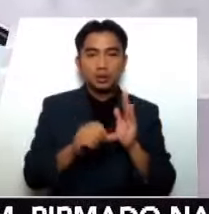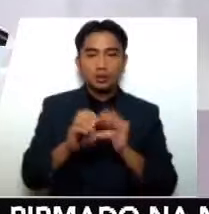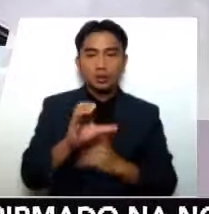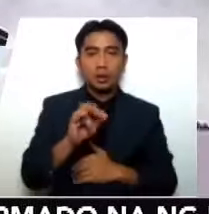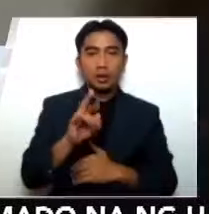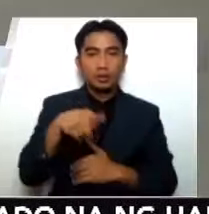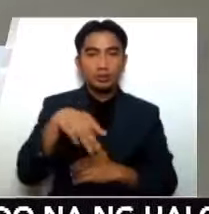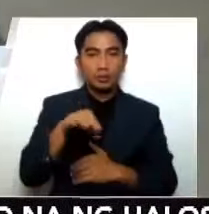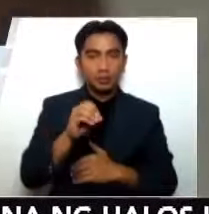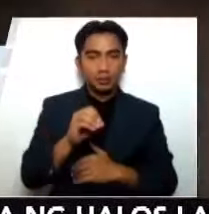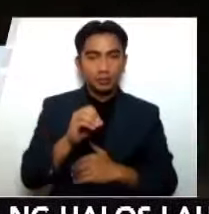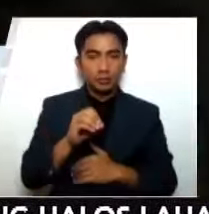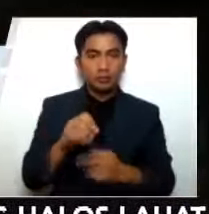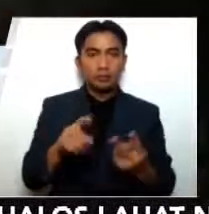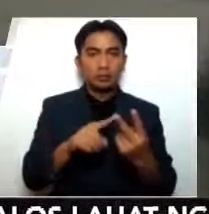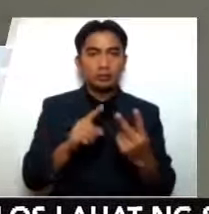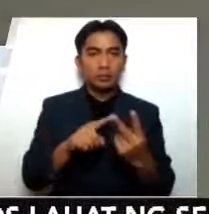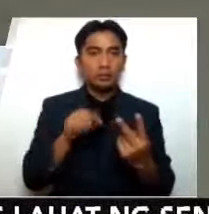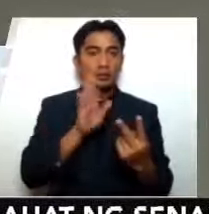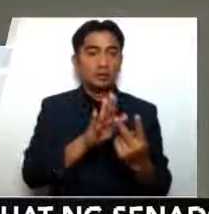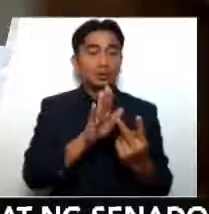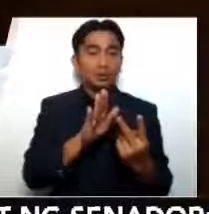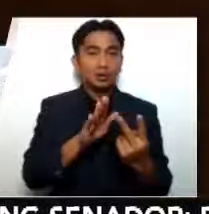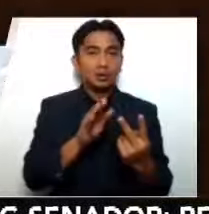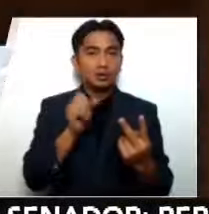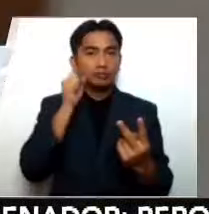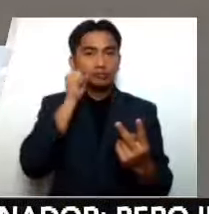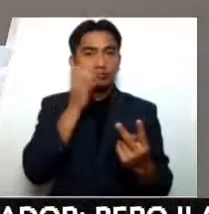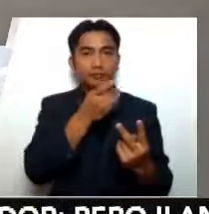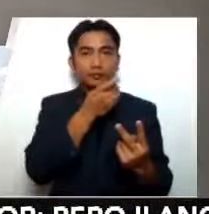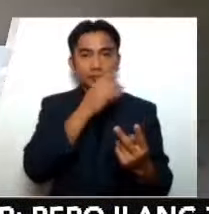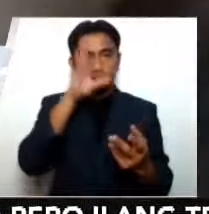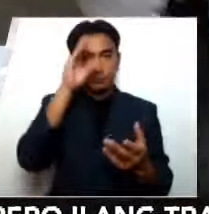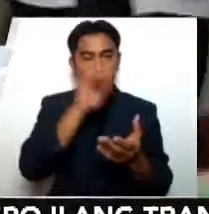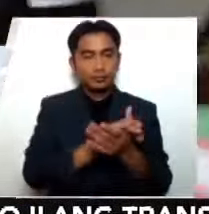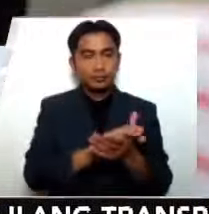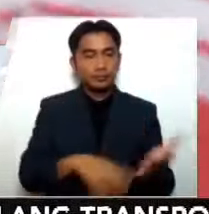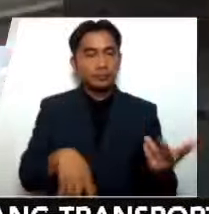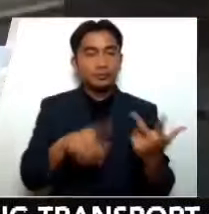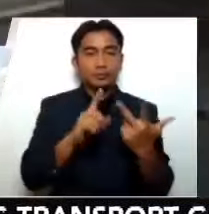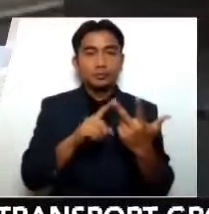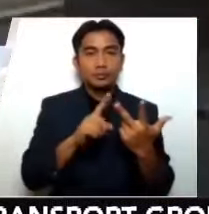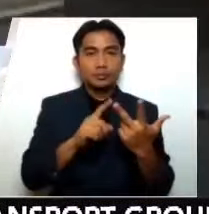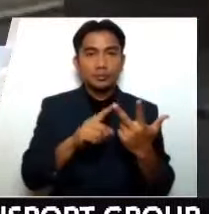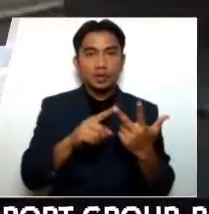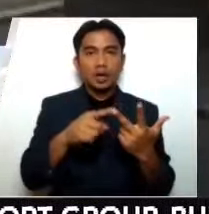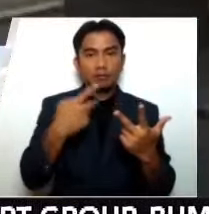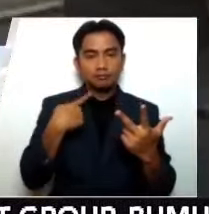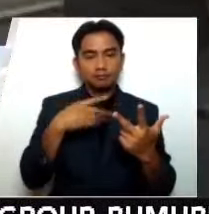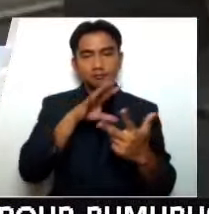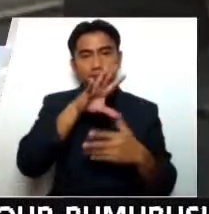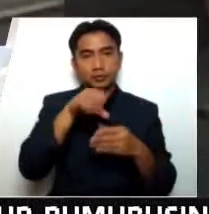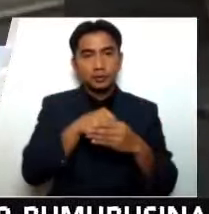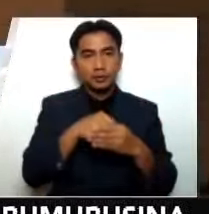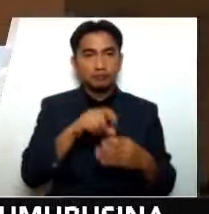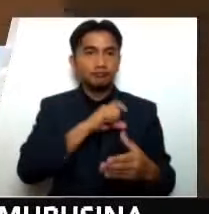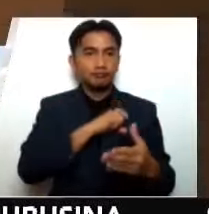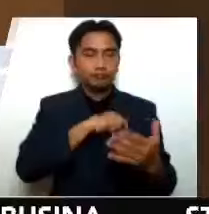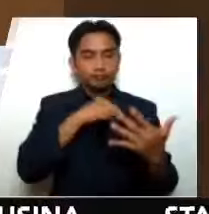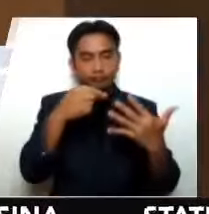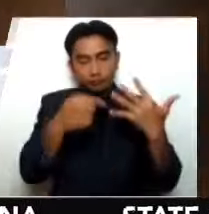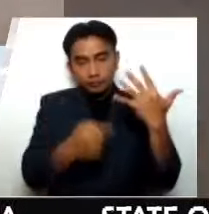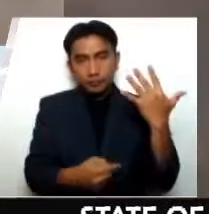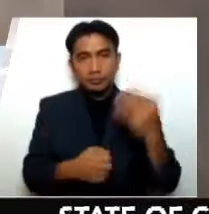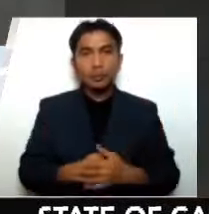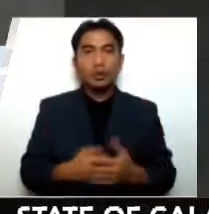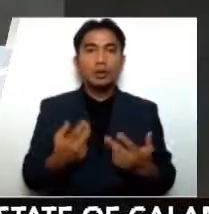President Sara Duterte, dating Customs Chief ni Canor Feldon at 7 iba pa. Kaugnay ito ng 6.4 billion